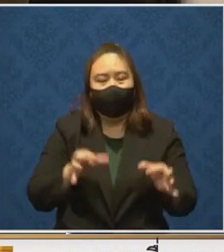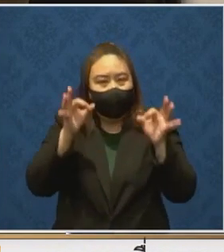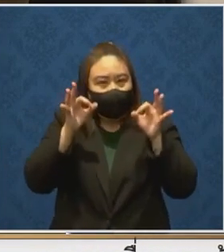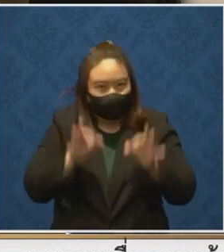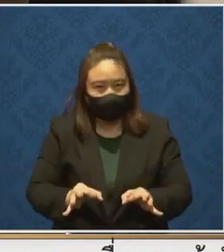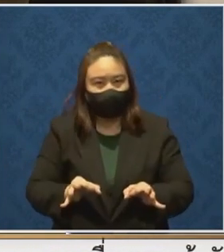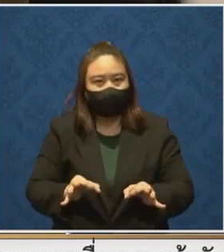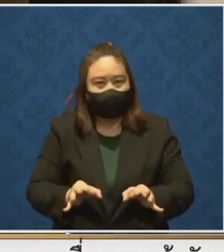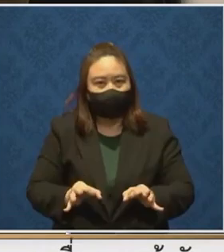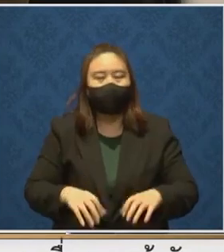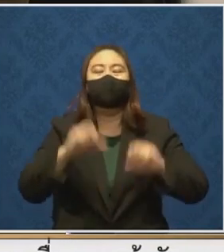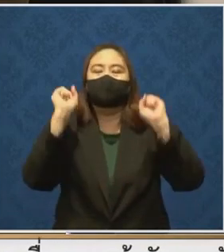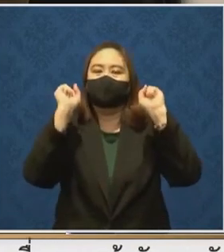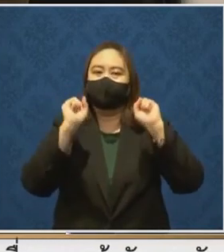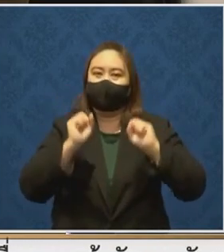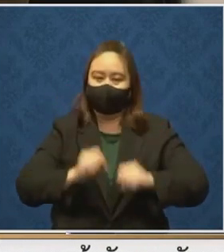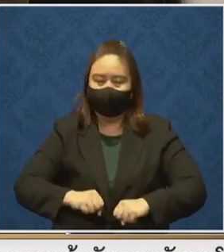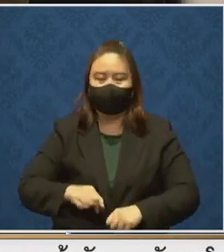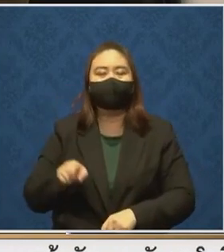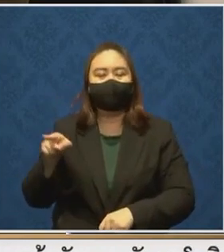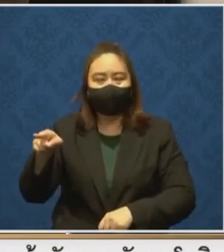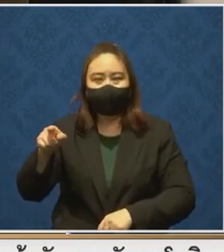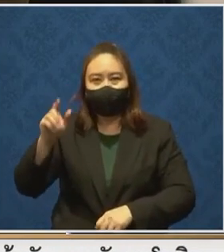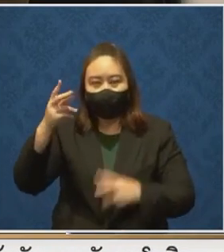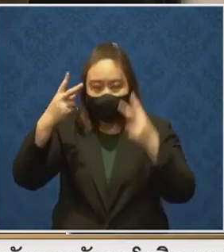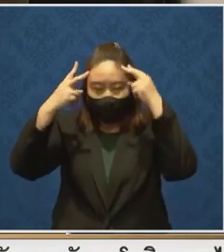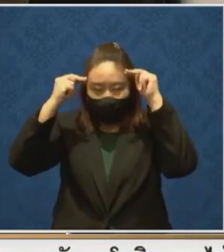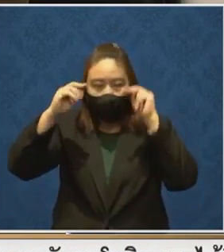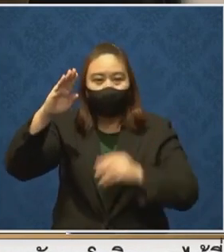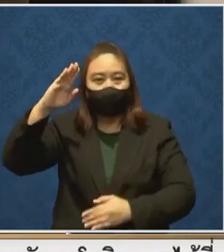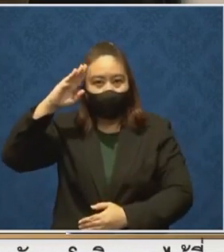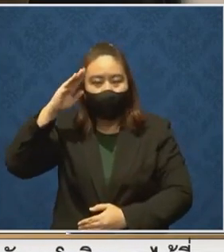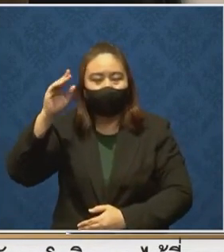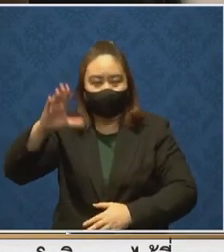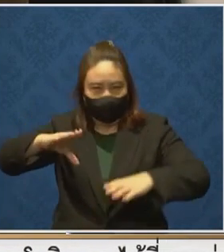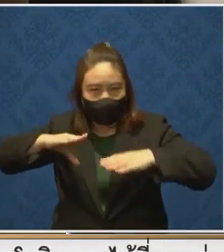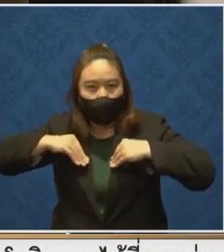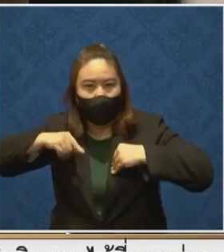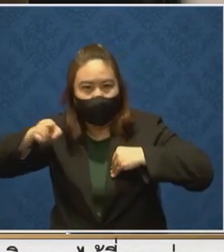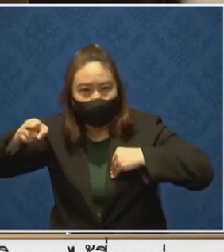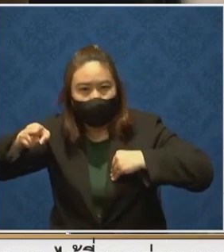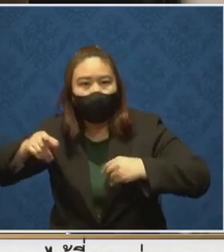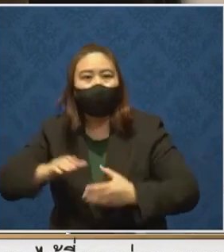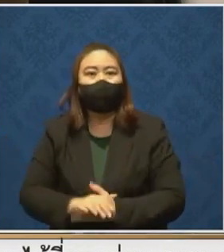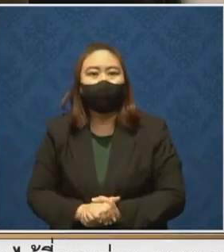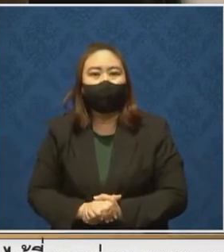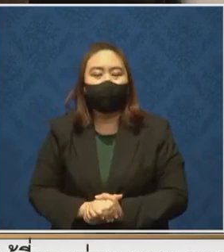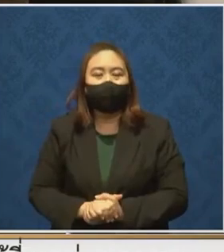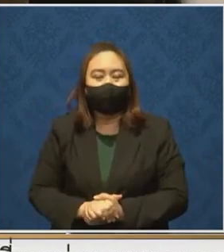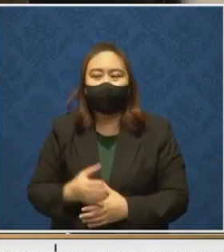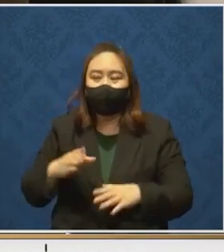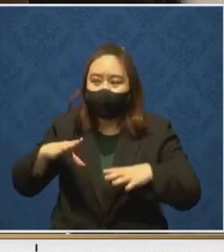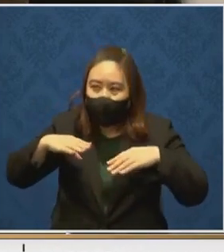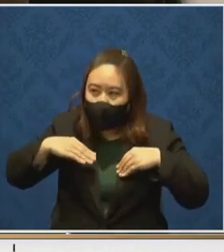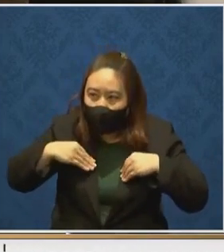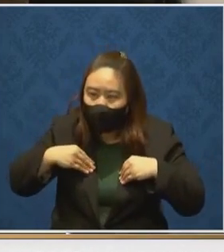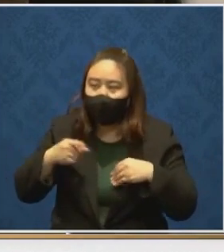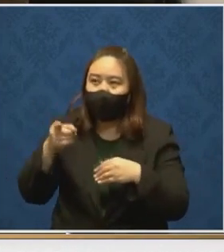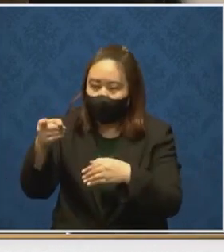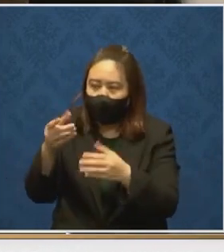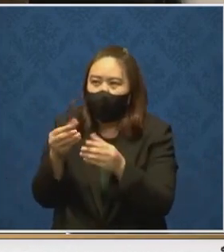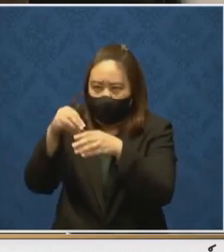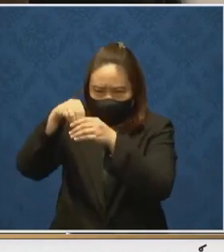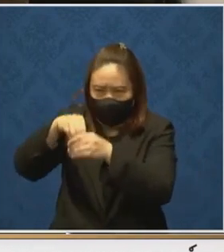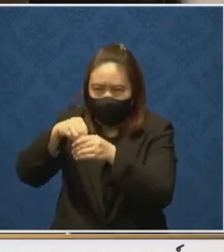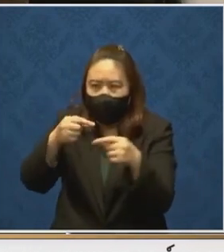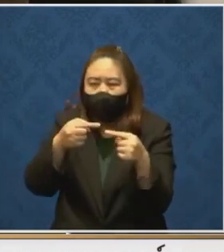จะโงมะติไว้วางใจคนเอกประยุติอยู่ยังยอมจะเปั่งร้านให้กับคนเอกประยุติได้อยู่ต่อเพ